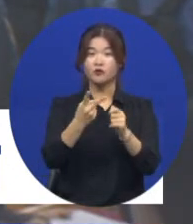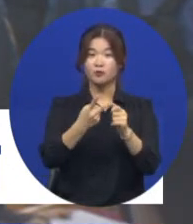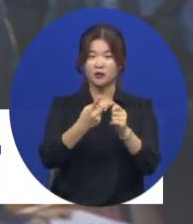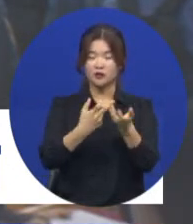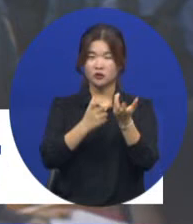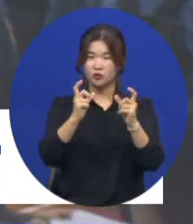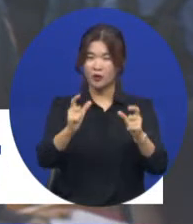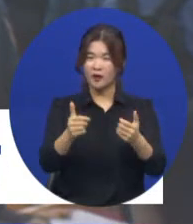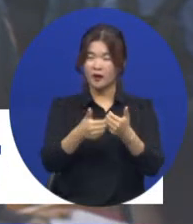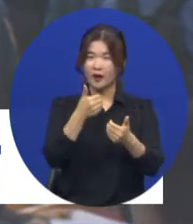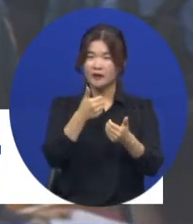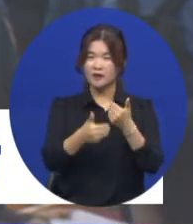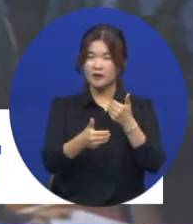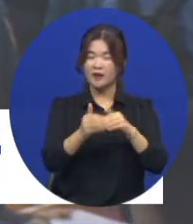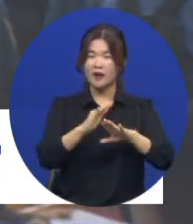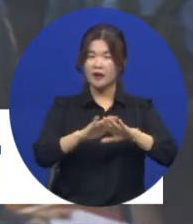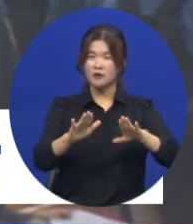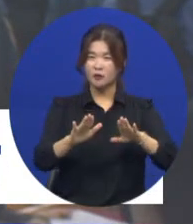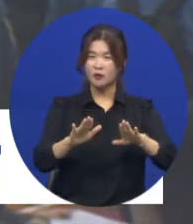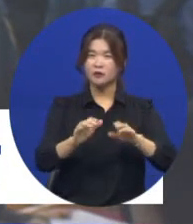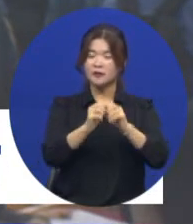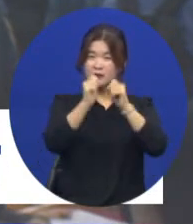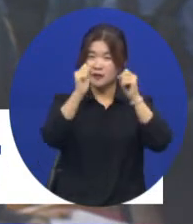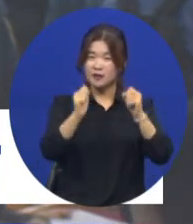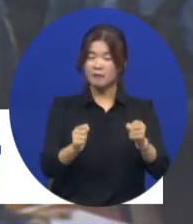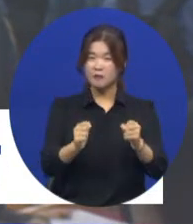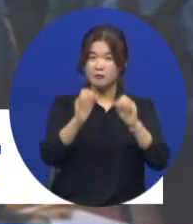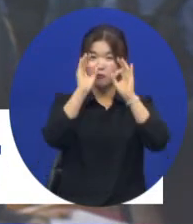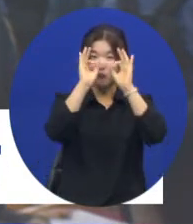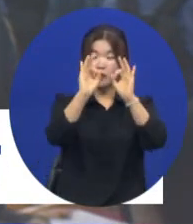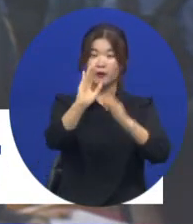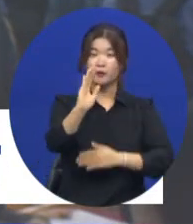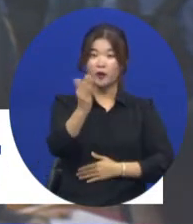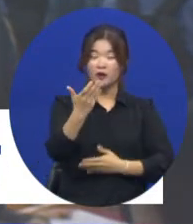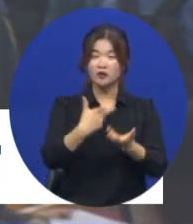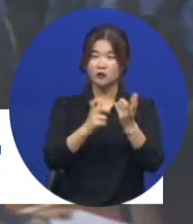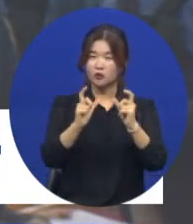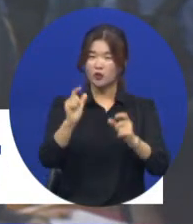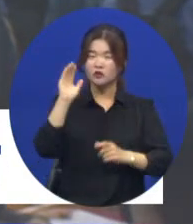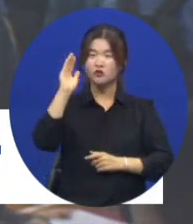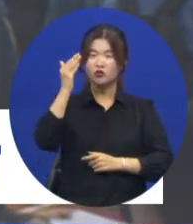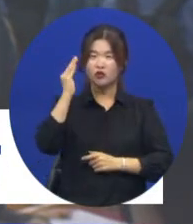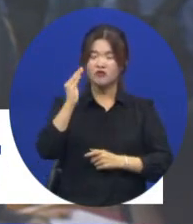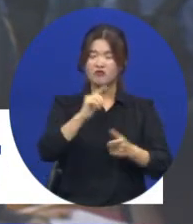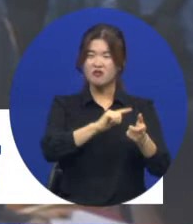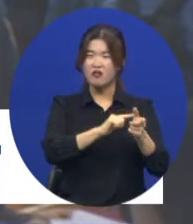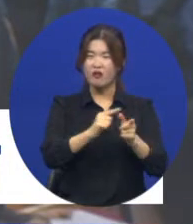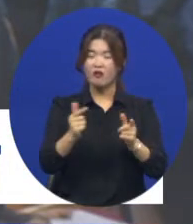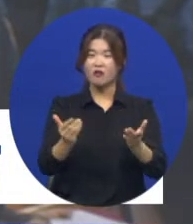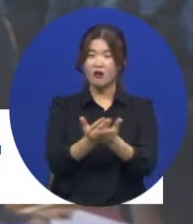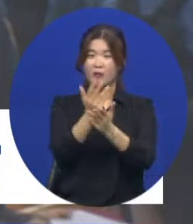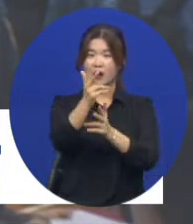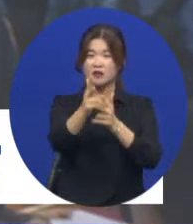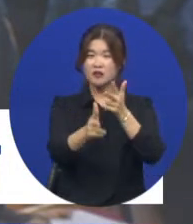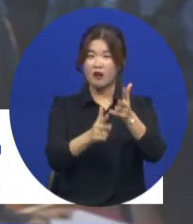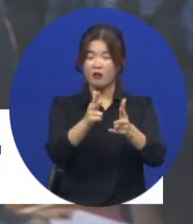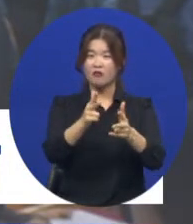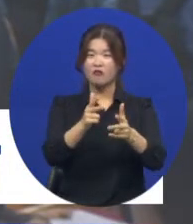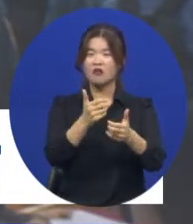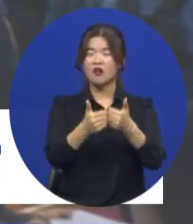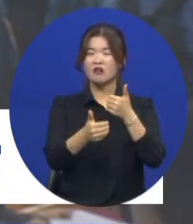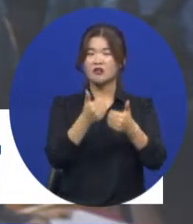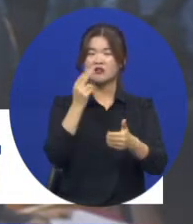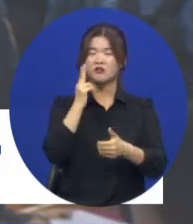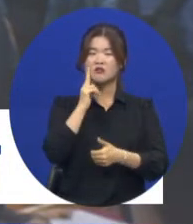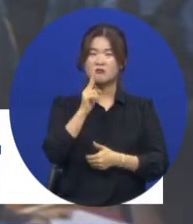제주도의 갈등 해결 시스템 문제를 살펴봅니다. 제주도는 최근 여러 개발 사업을 놓고 갈등이